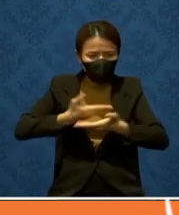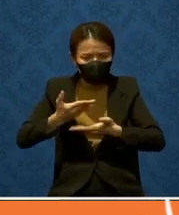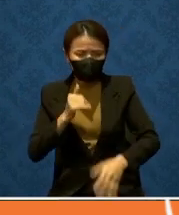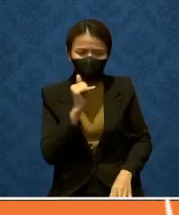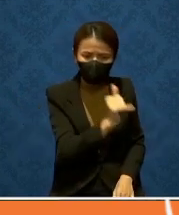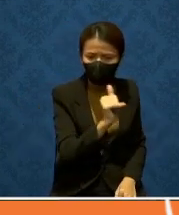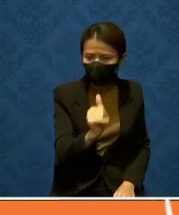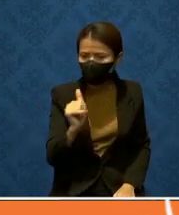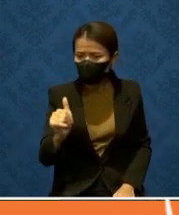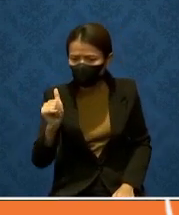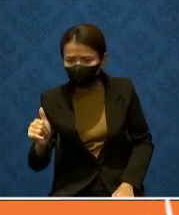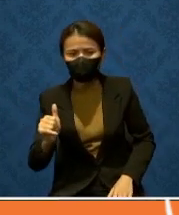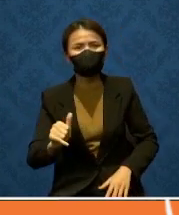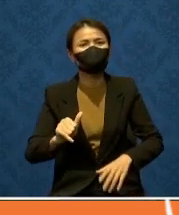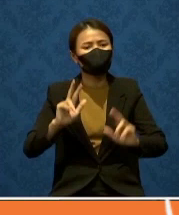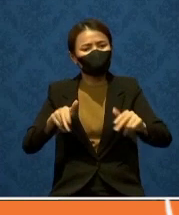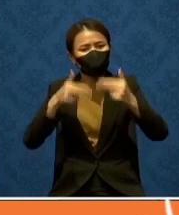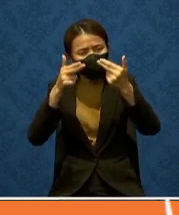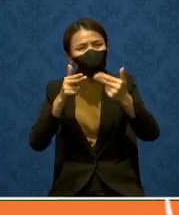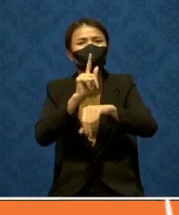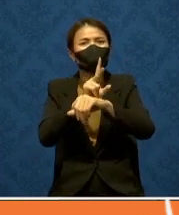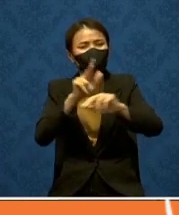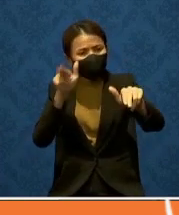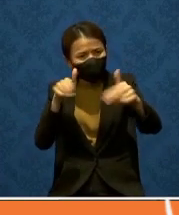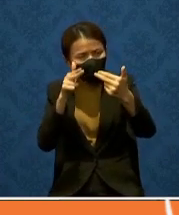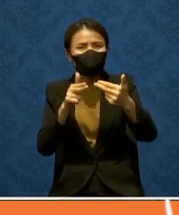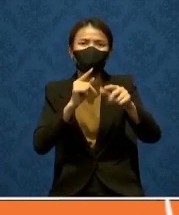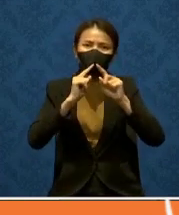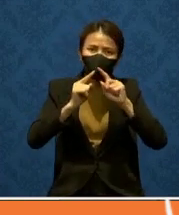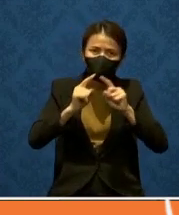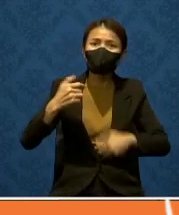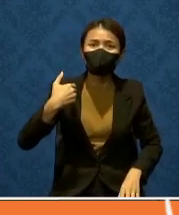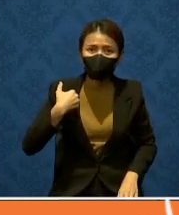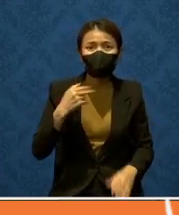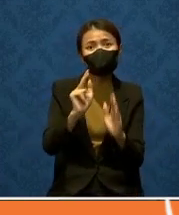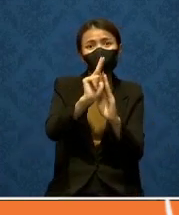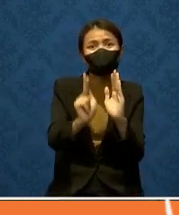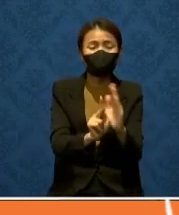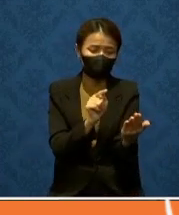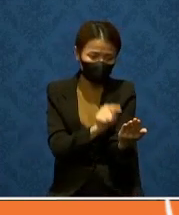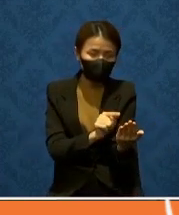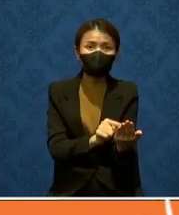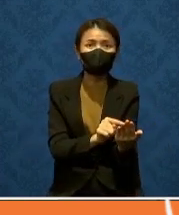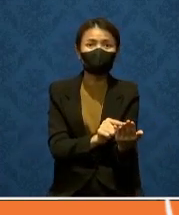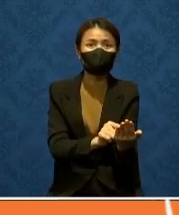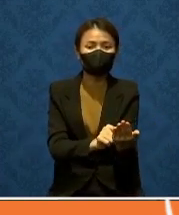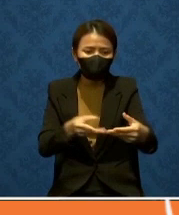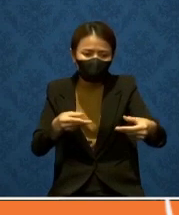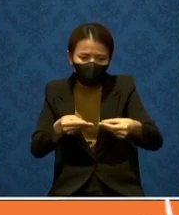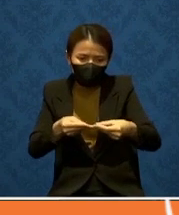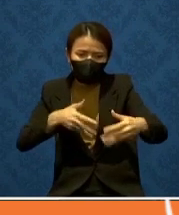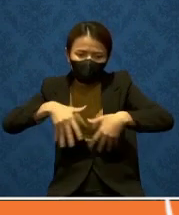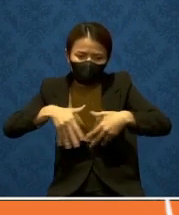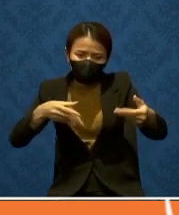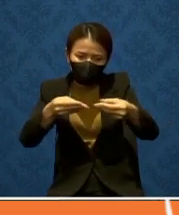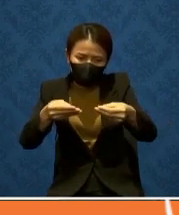ที่ทั้งการจัดแบบออนไลน์นะครับให้กฎหมายที่เขาต้องการนะครับเกิดจากการมีส่วนร่วมของพี่น้องประช